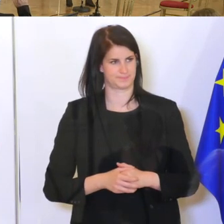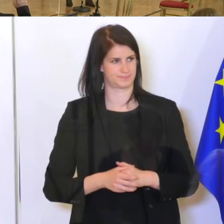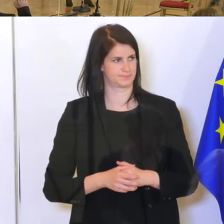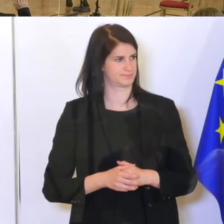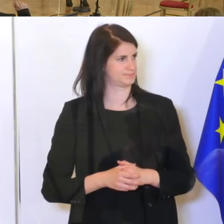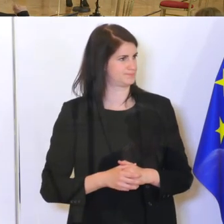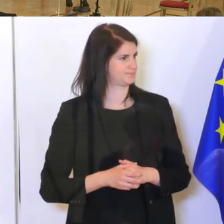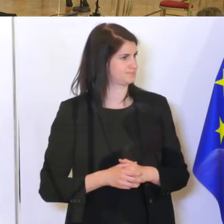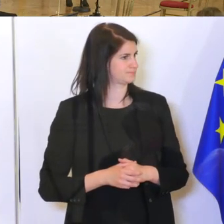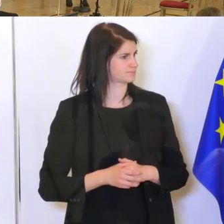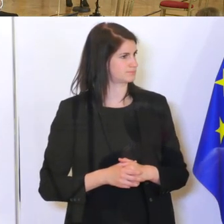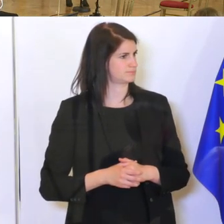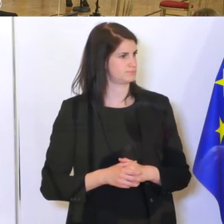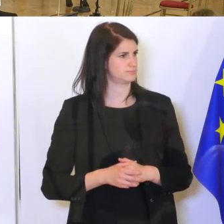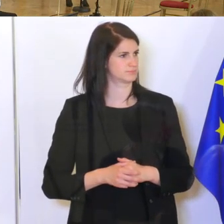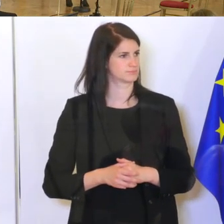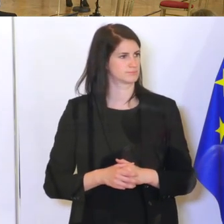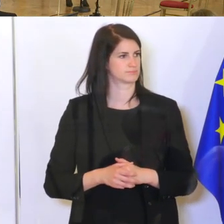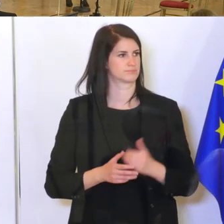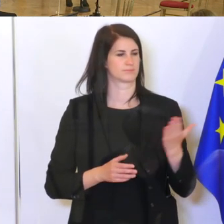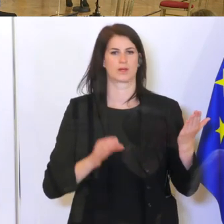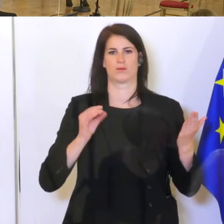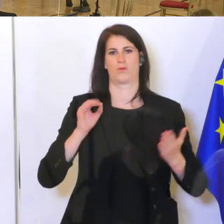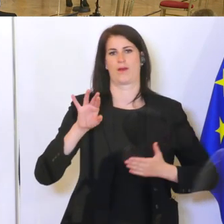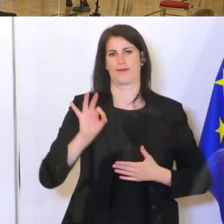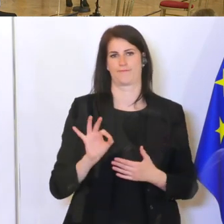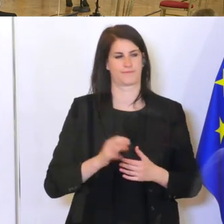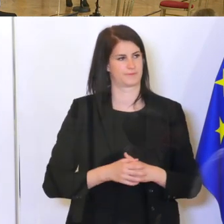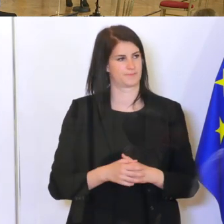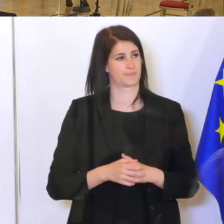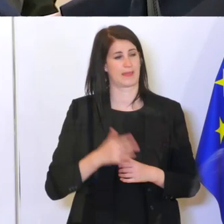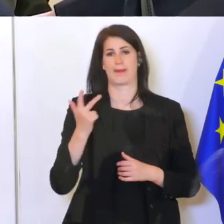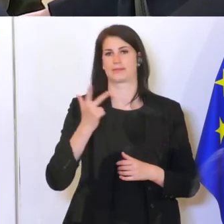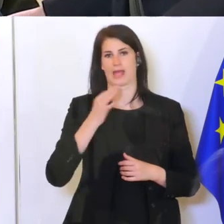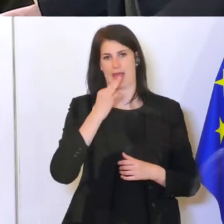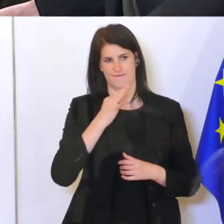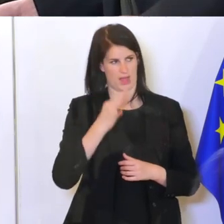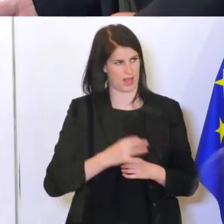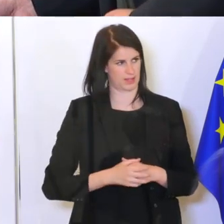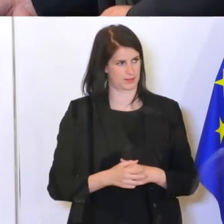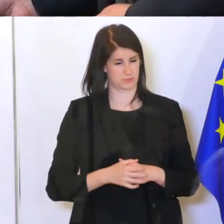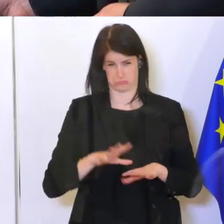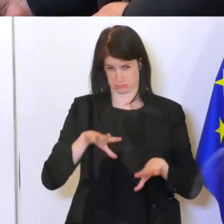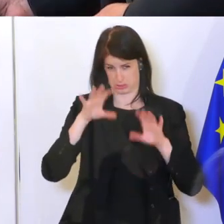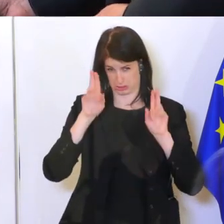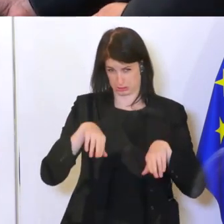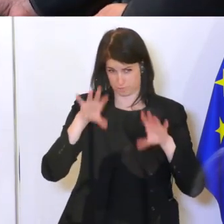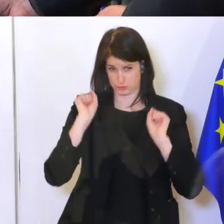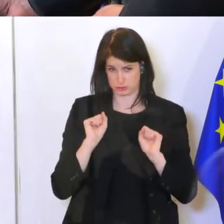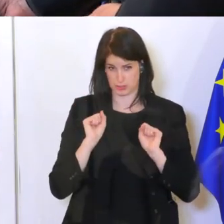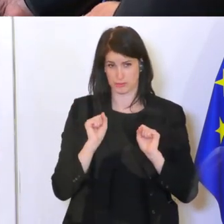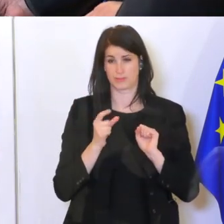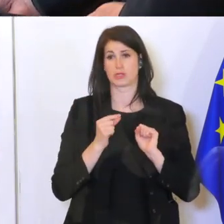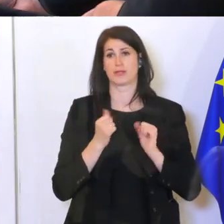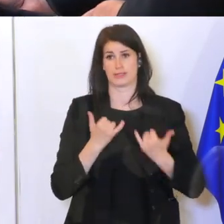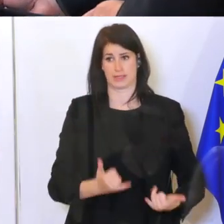Frau Fellerer von ORF, bitte. Ich habe 3 Fragen. Das eine ist, habe ich es richtig verstanden, es geht jetzt nicht